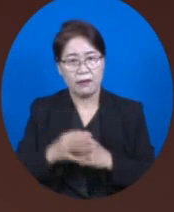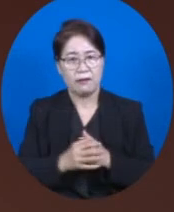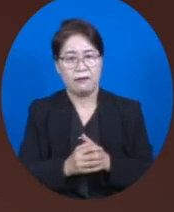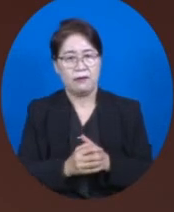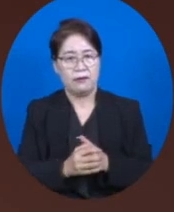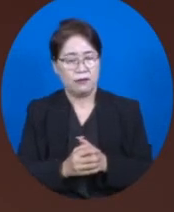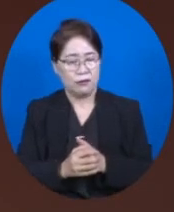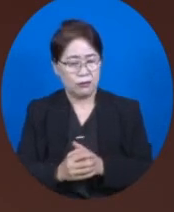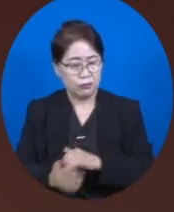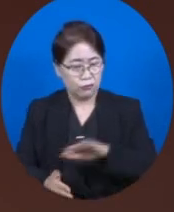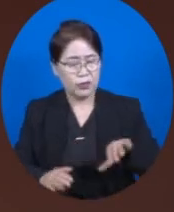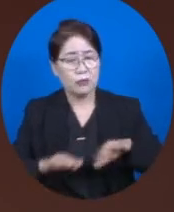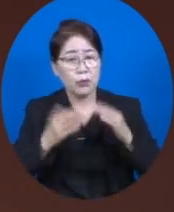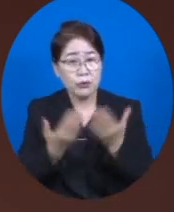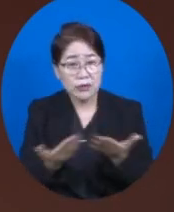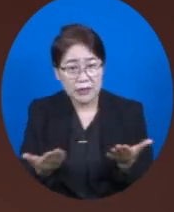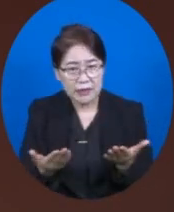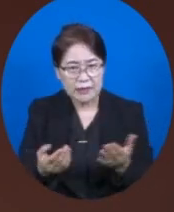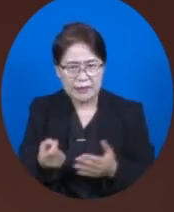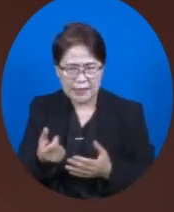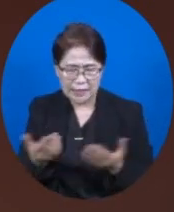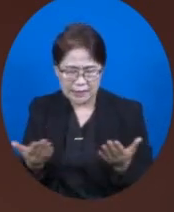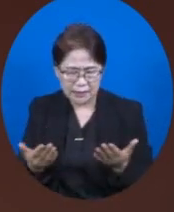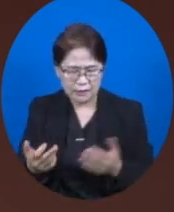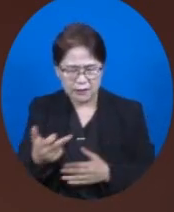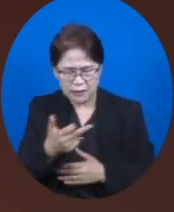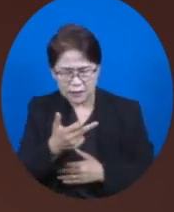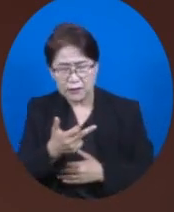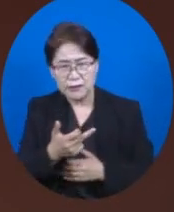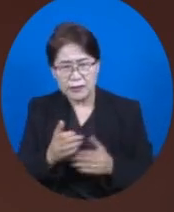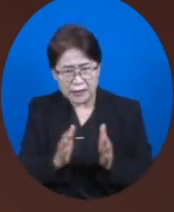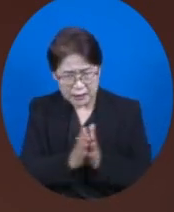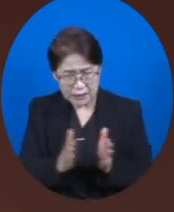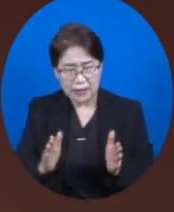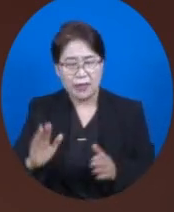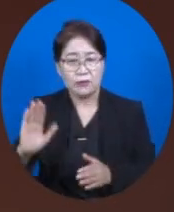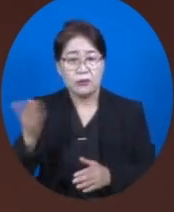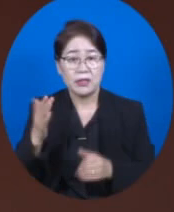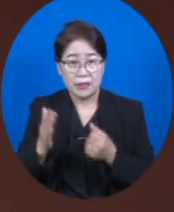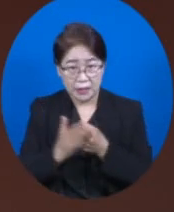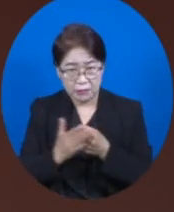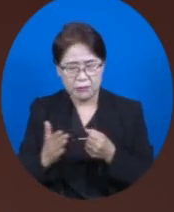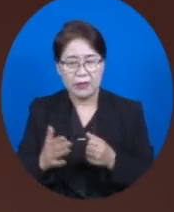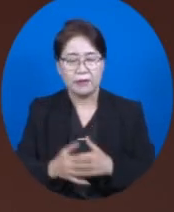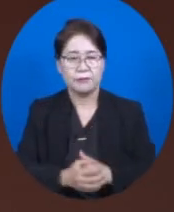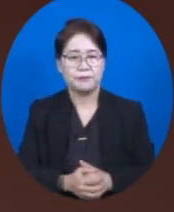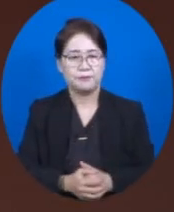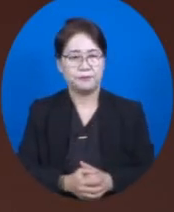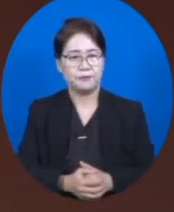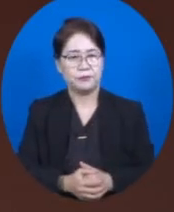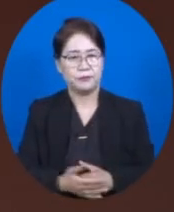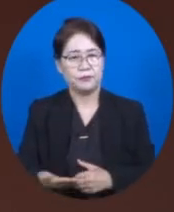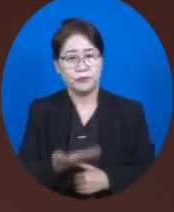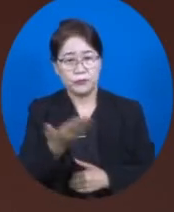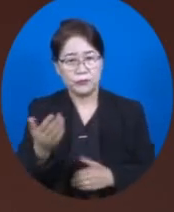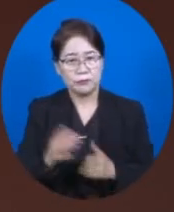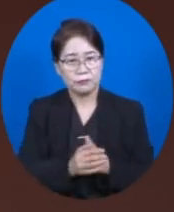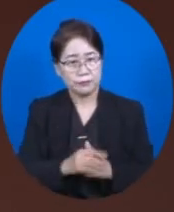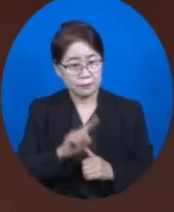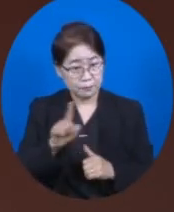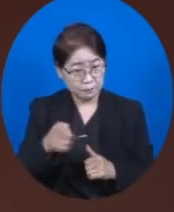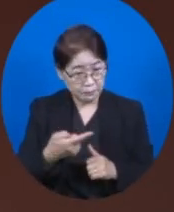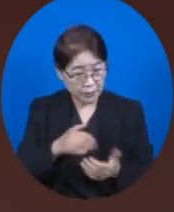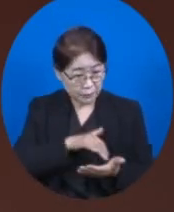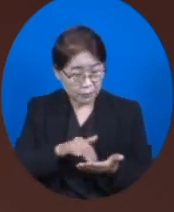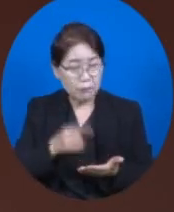우리의 모든 일은 작은 일에서부터 시작이 되기 때문입니다 자 여러분 우리가 100을 샌다고